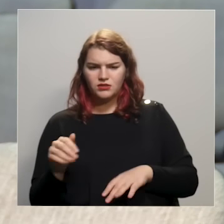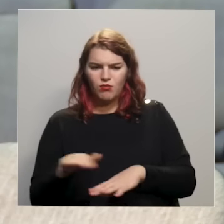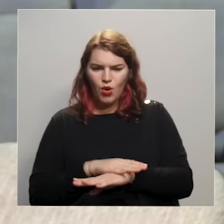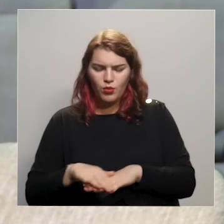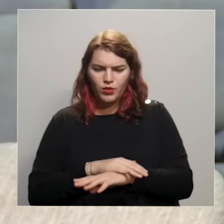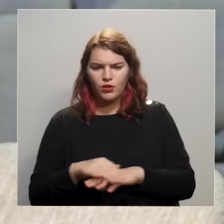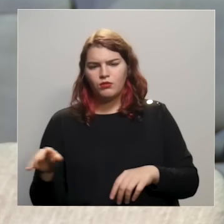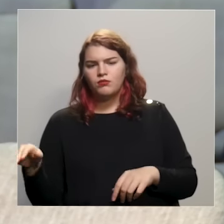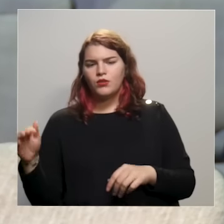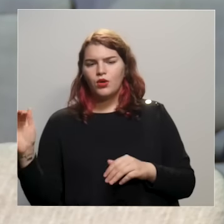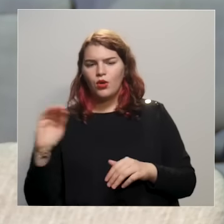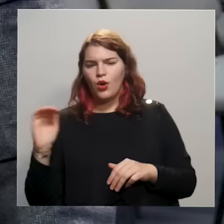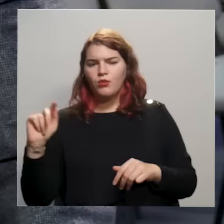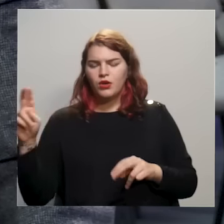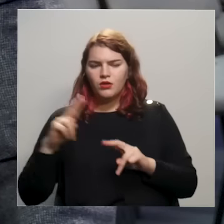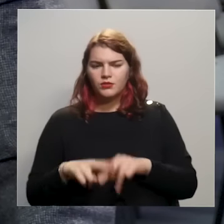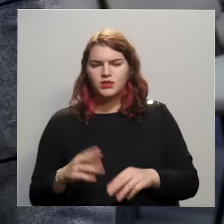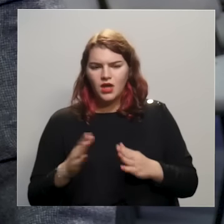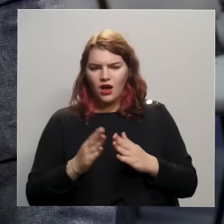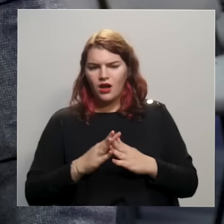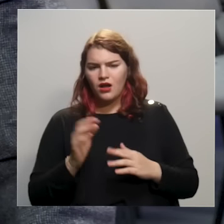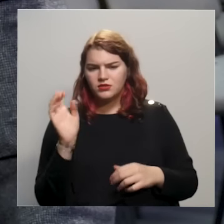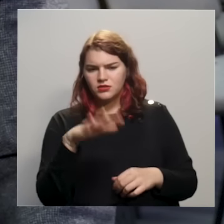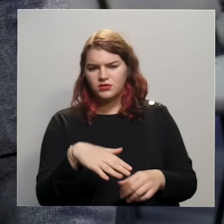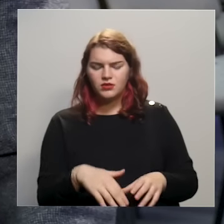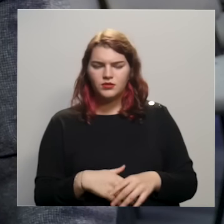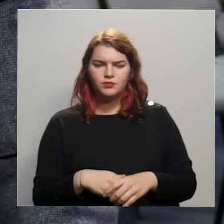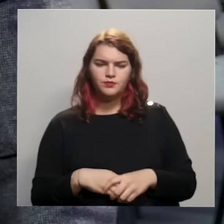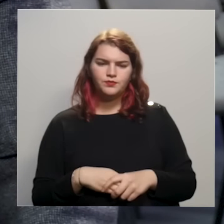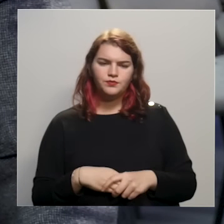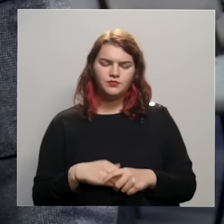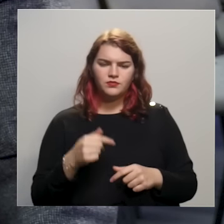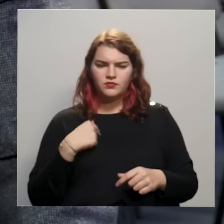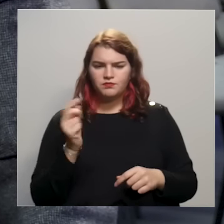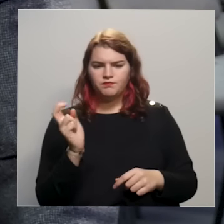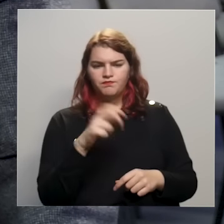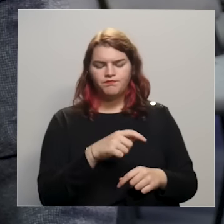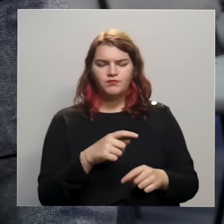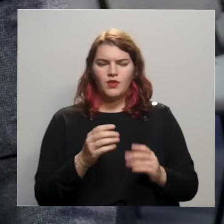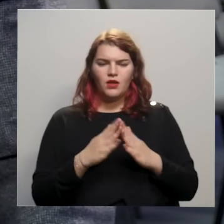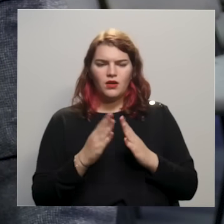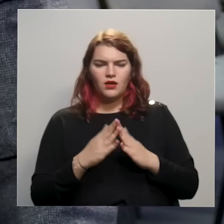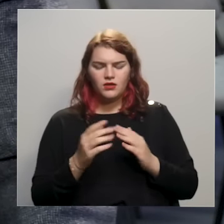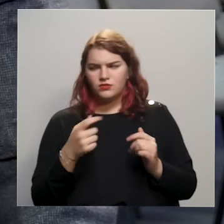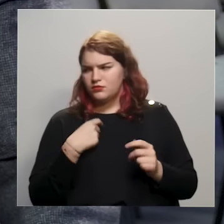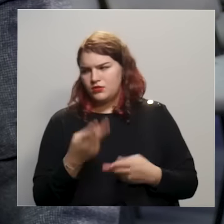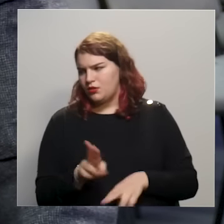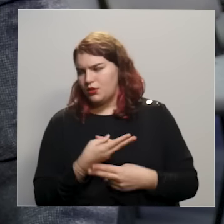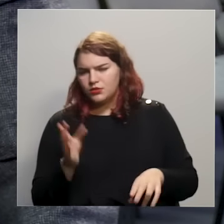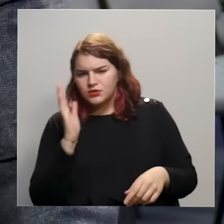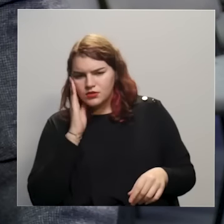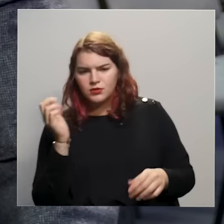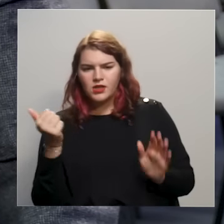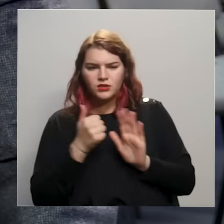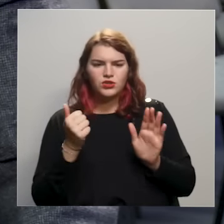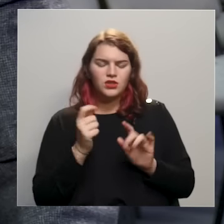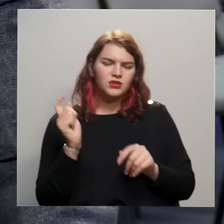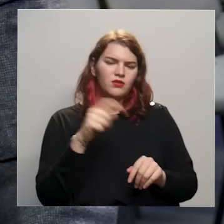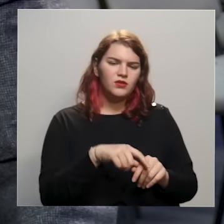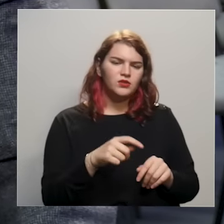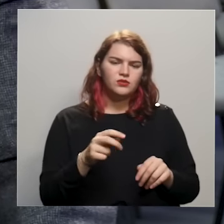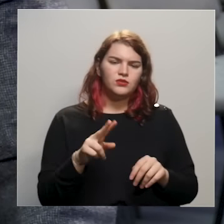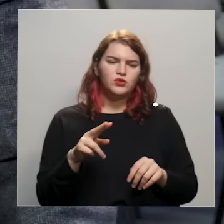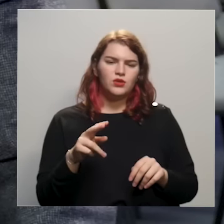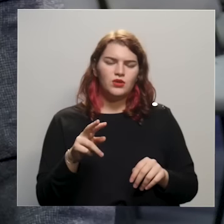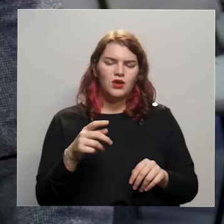Nu, copiii au rămas în casă, de data asta au rămas în casă. M-am dus acasă, bineînțeles, n-am pus-o mai dorm, ei, ca dimineața pe la 6, au venit cu sora de-a mea, a